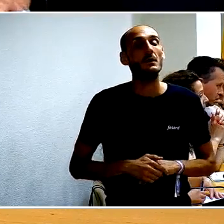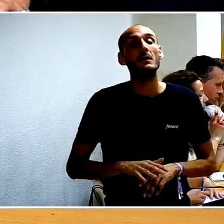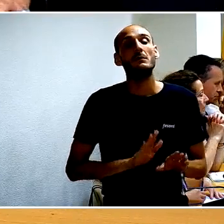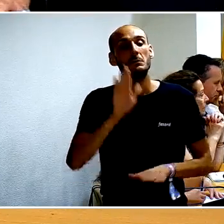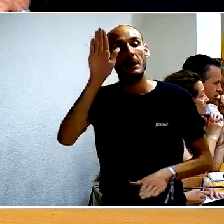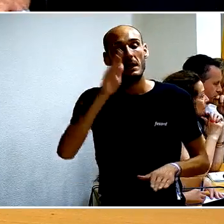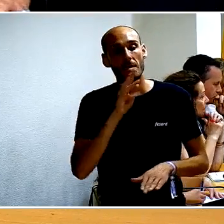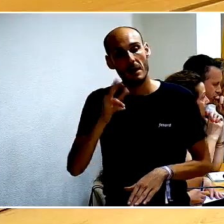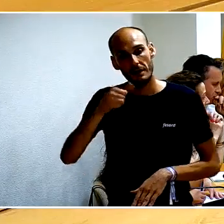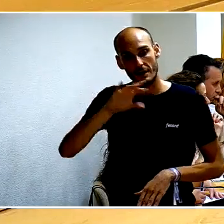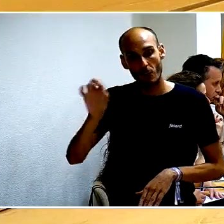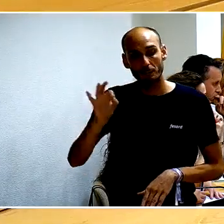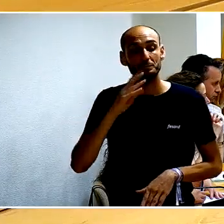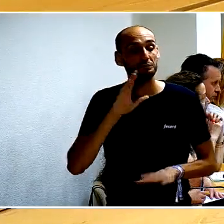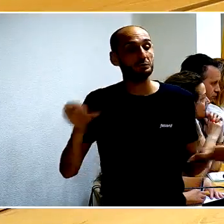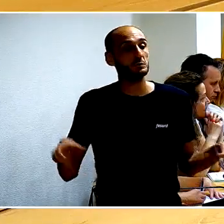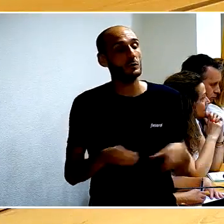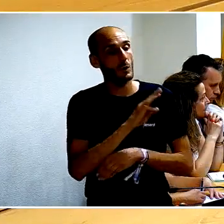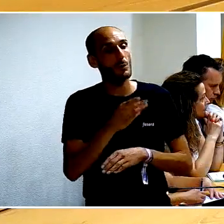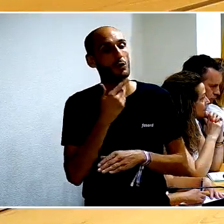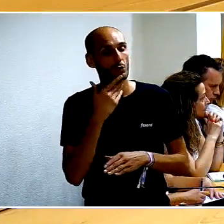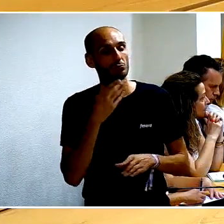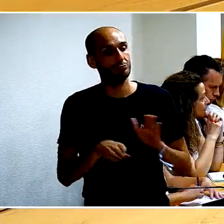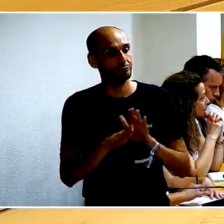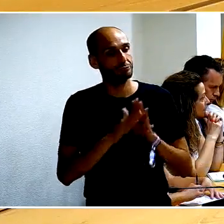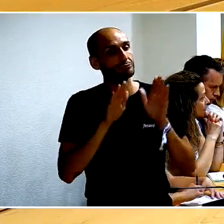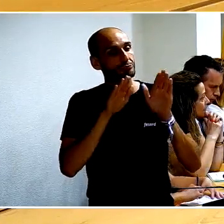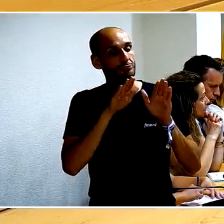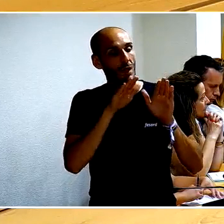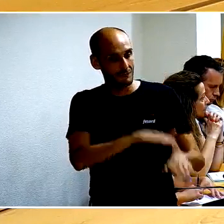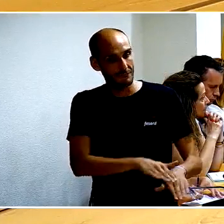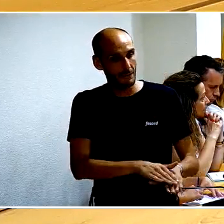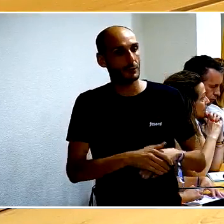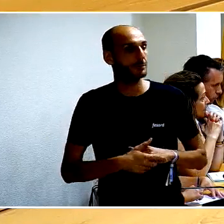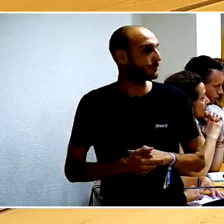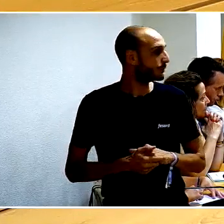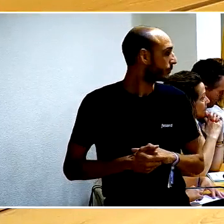El Grupo Popular mantendrá sus votos favorables que previamente ha emitido en estos puntos anteriormente.